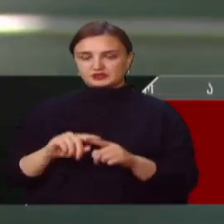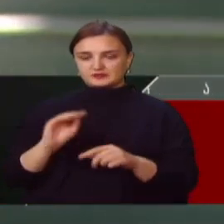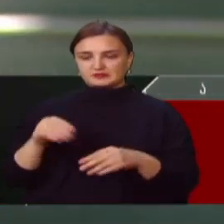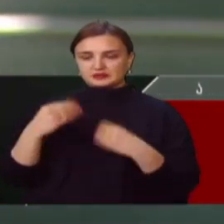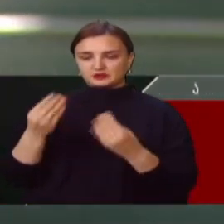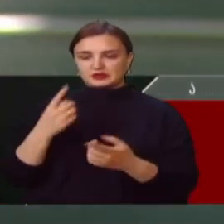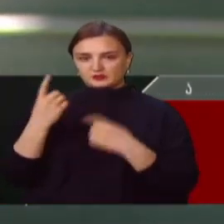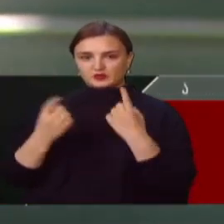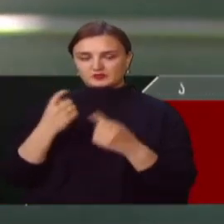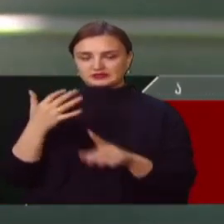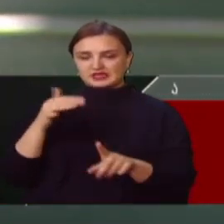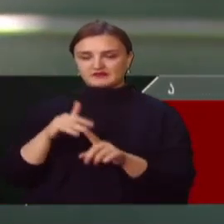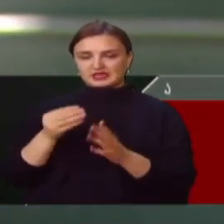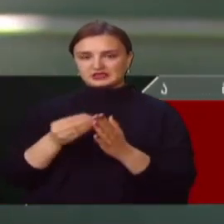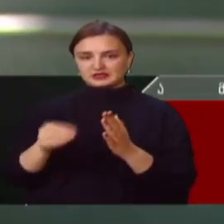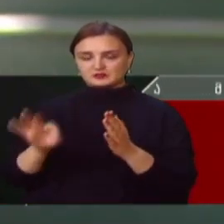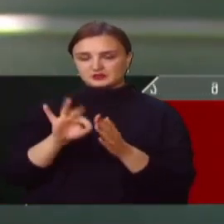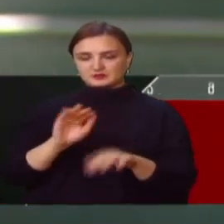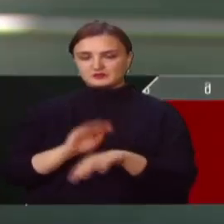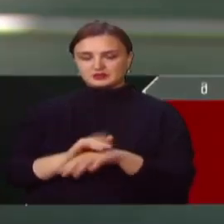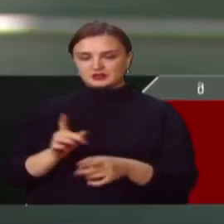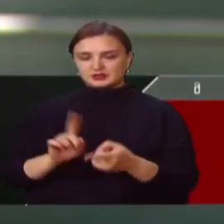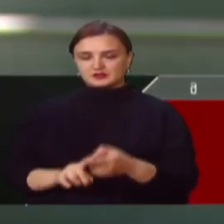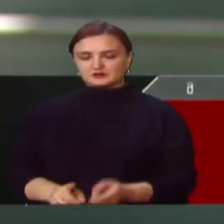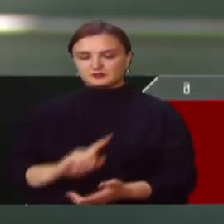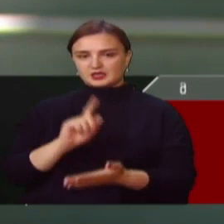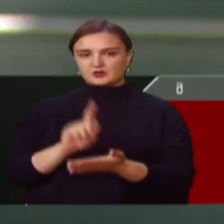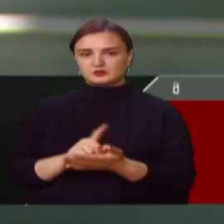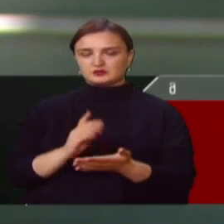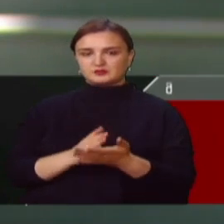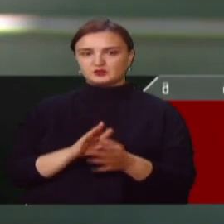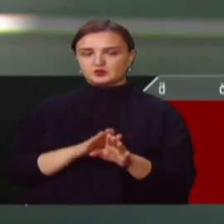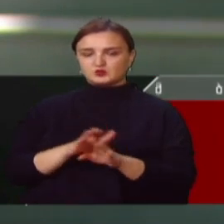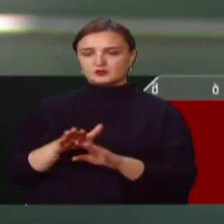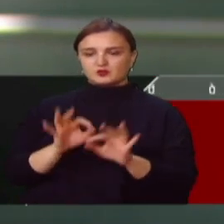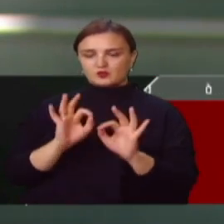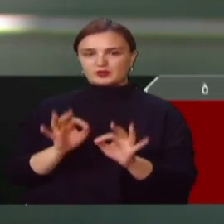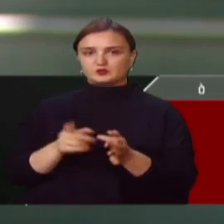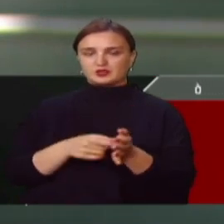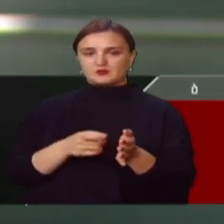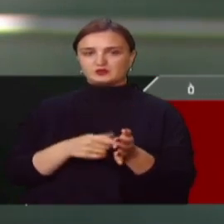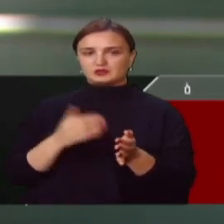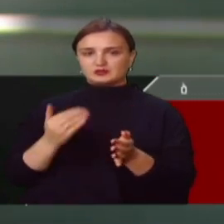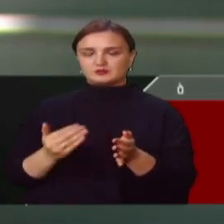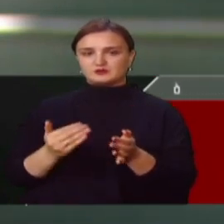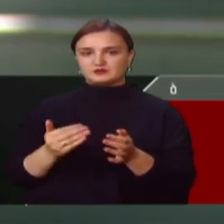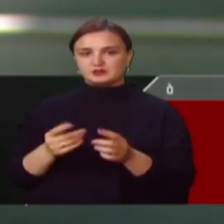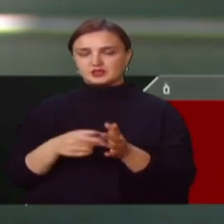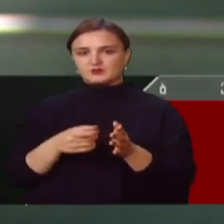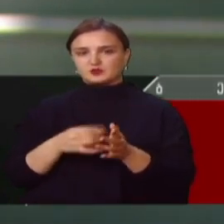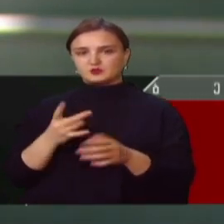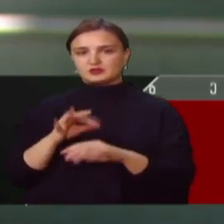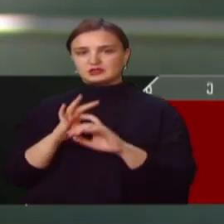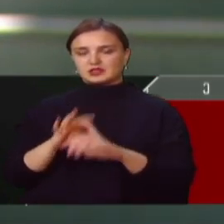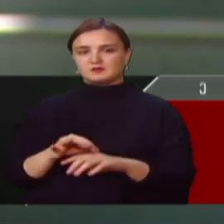ინფორმაცია თავდასხმის ფაქტთან და თავდამსხმელთან დაკავშირებით. აუცილებელია სრულყოფილი და ობიექტური გამოძიებისთვის გამოძიება